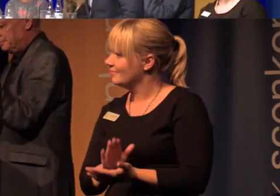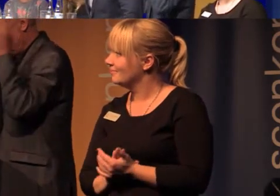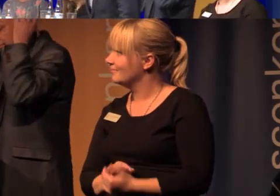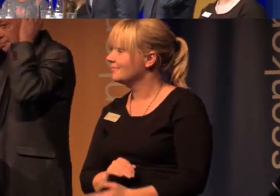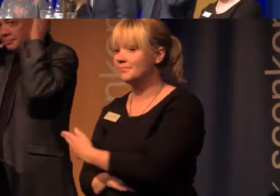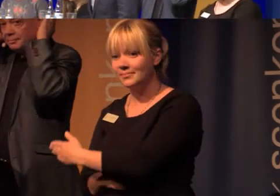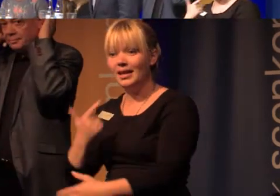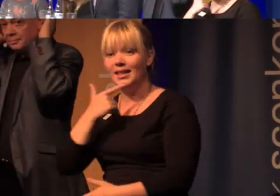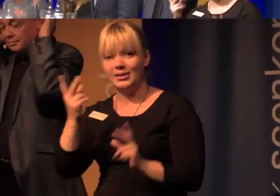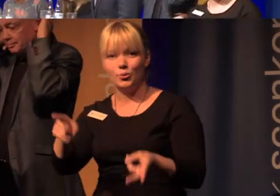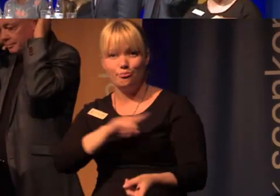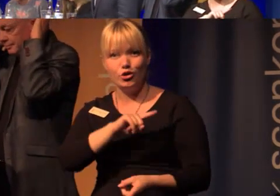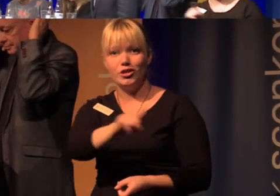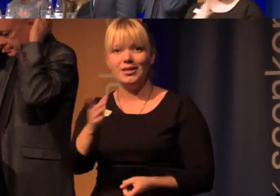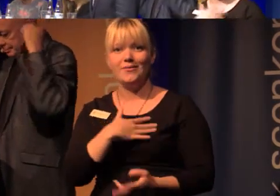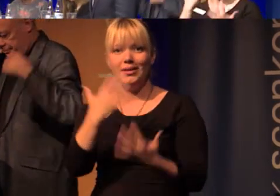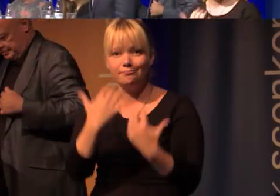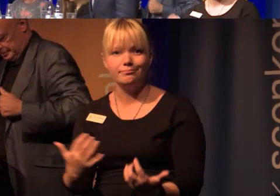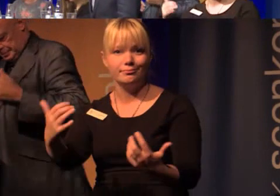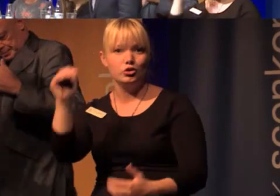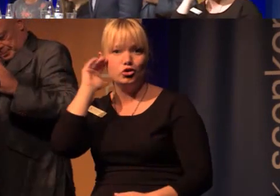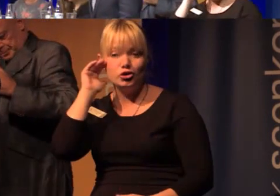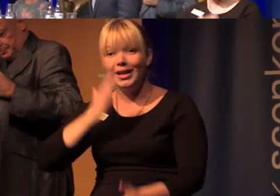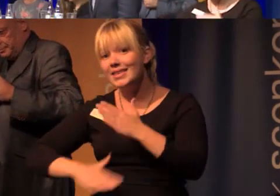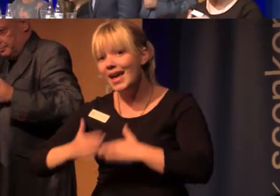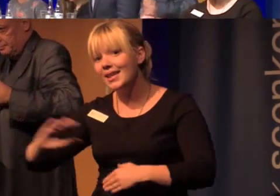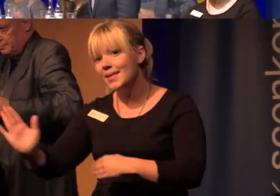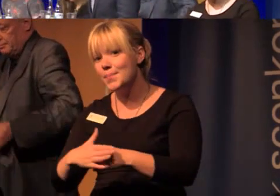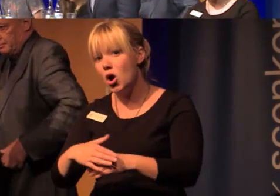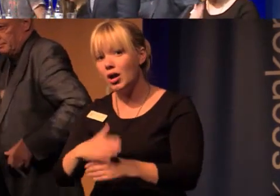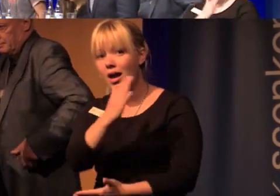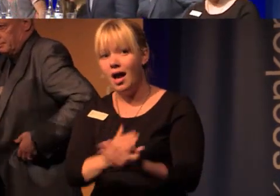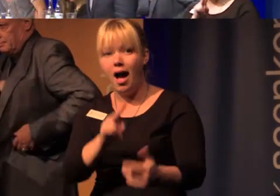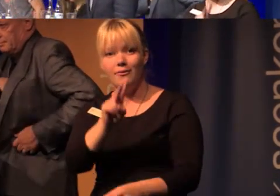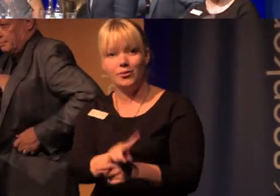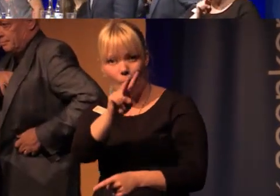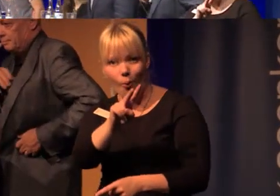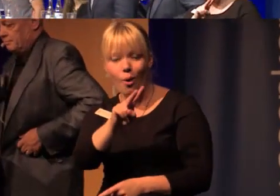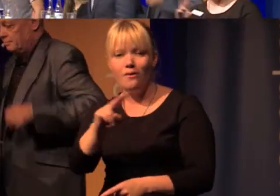Tack så hemskt mycket för att ni kom hit och kom gärna tillbaka vid 11.30 när vi